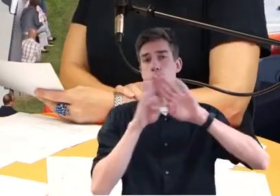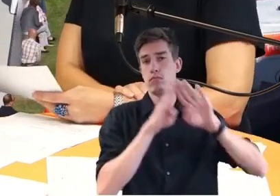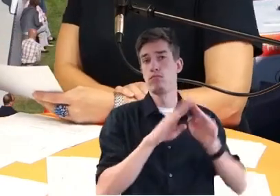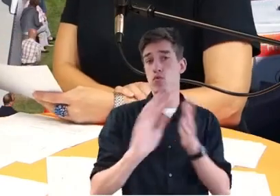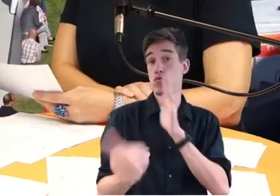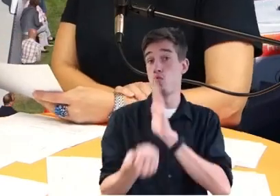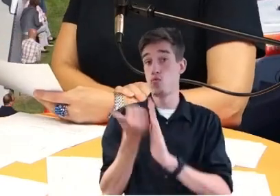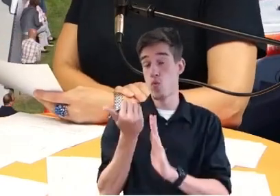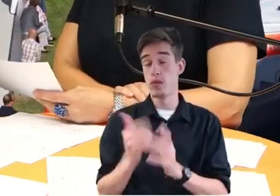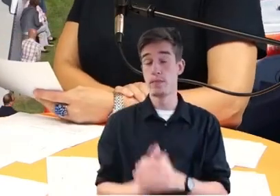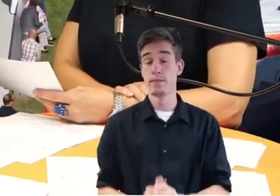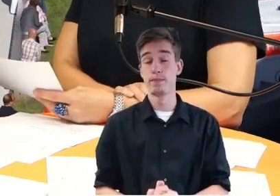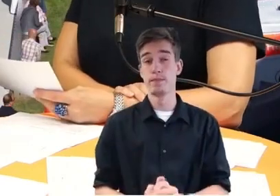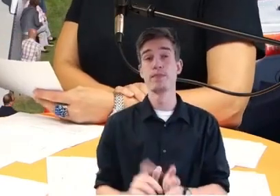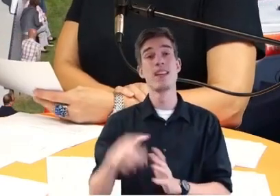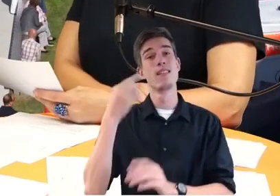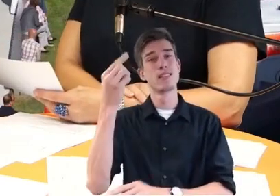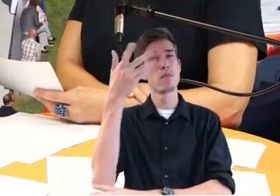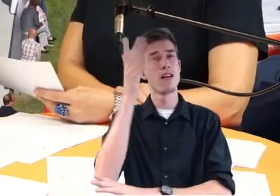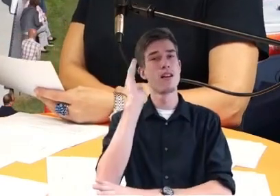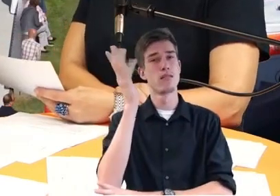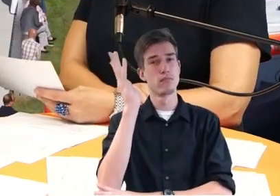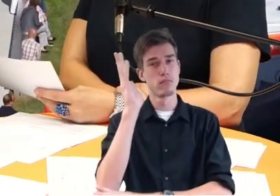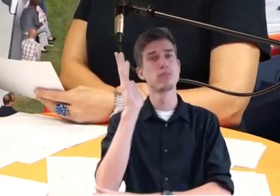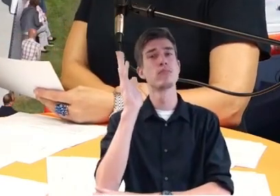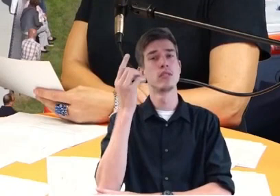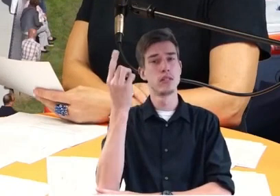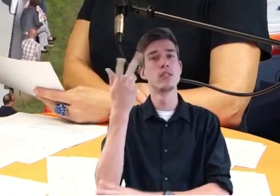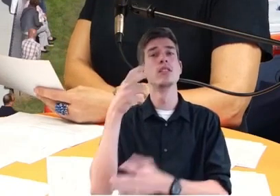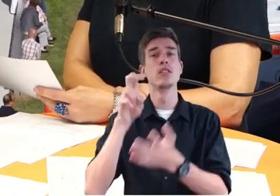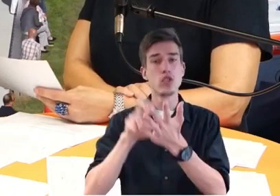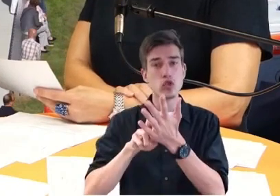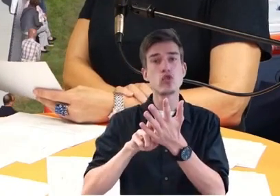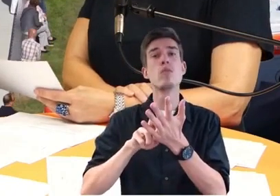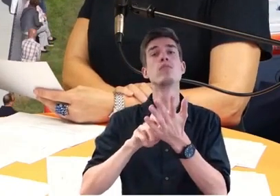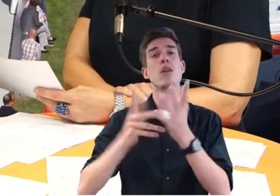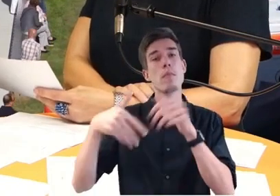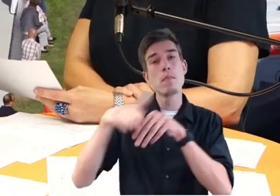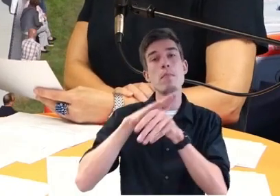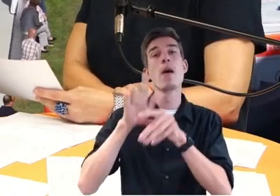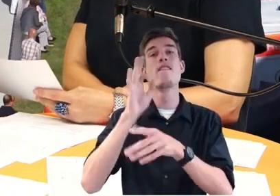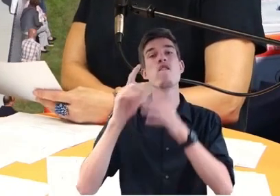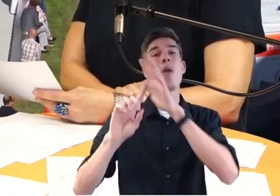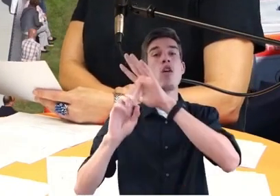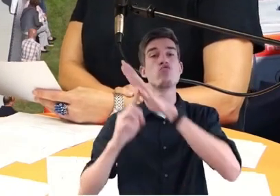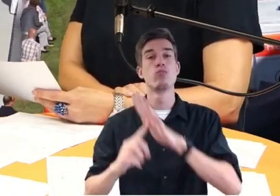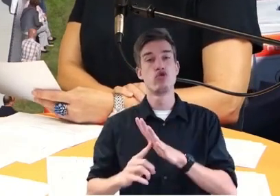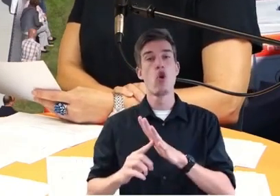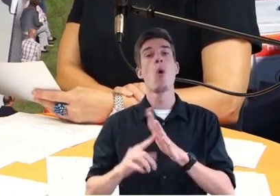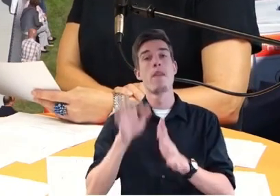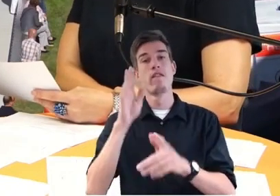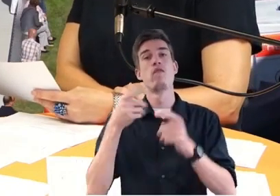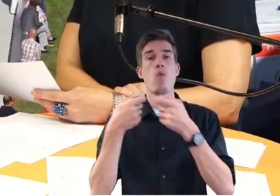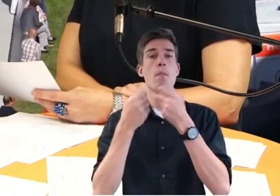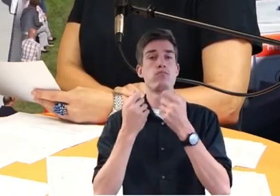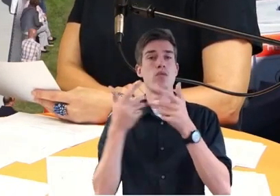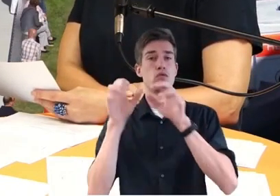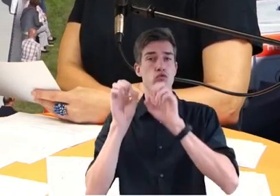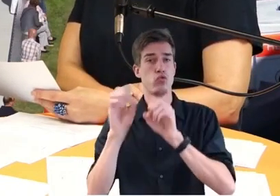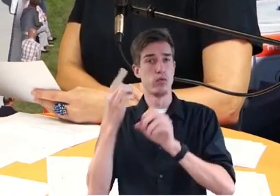kommen, nämlich Sie sind im Referat auch mit zuständig für die Zivilschutzhubschrauber des Bundes.